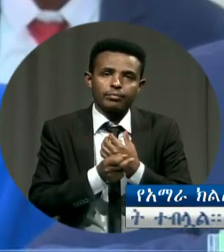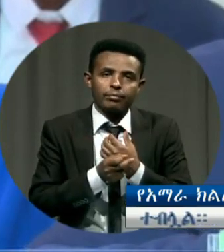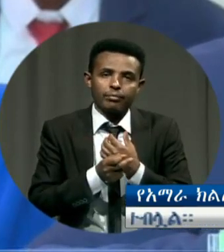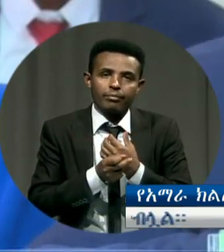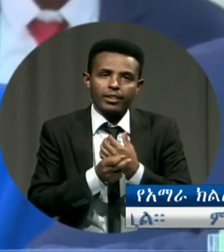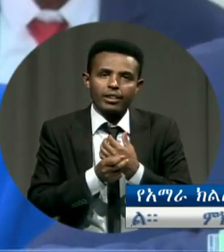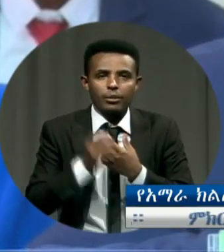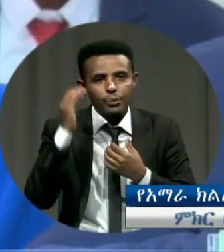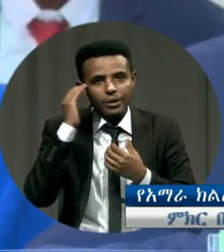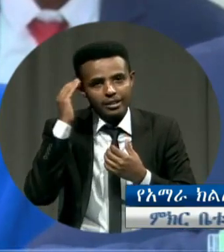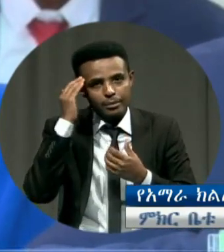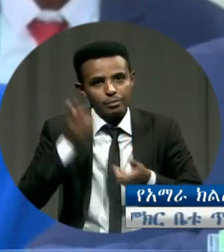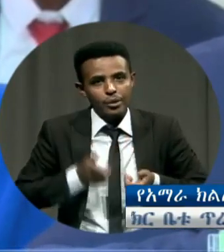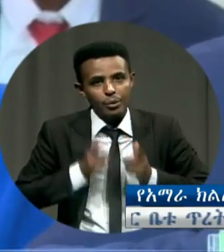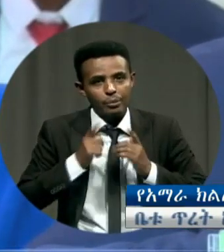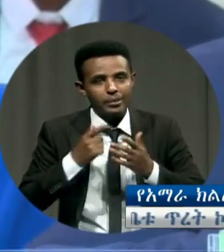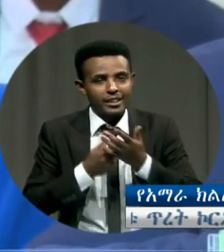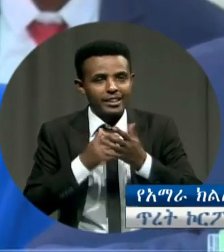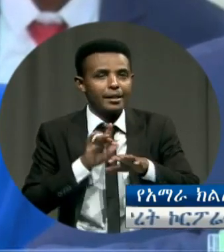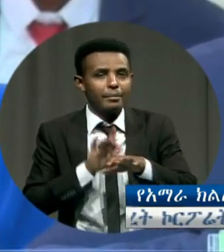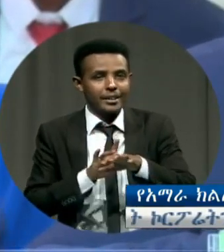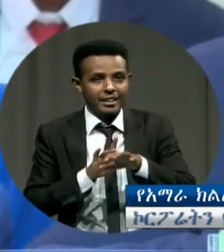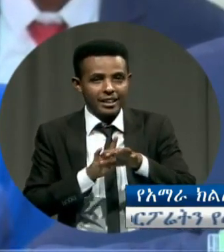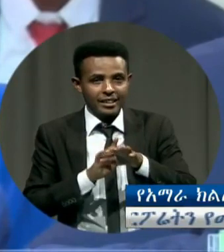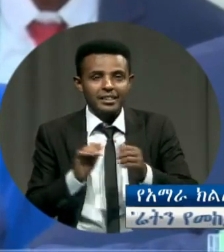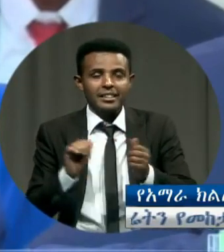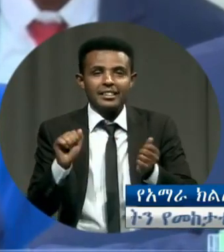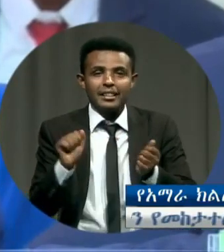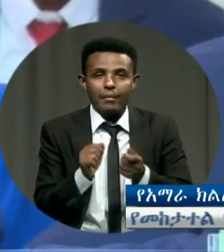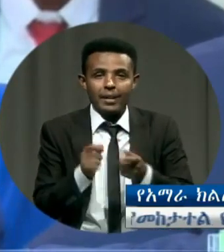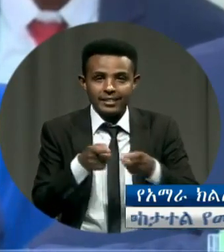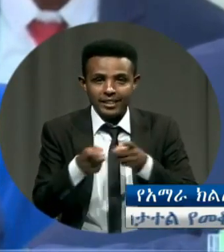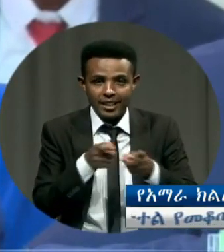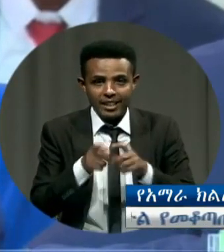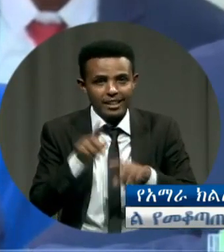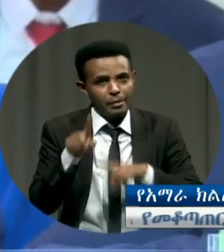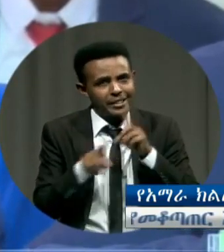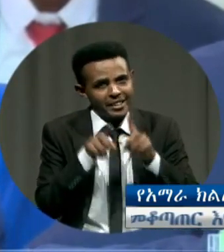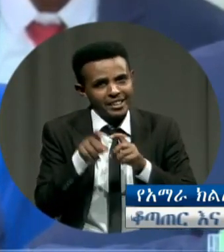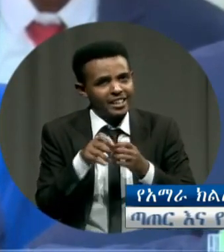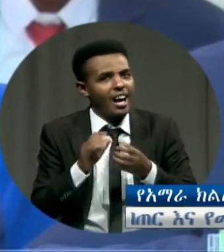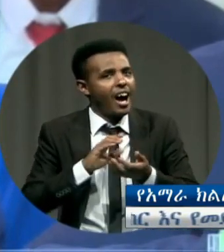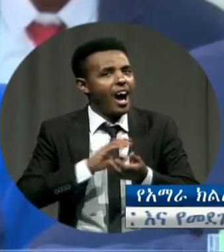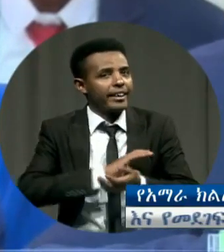እውቀት ቢኖረውም ይሄን ኮርፖሬት ለመንካት፣ ለማስተዳደር፣ ለመጠየቅ አቅም አልነበረው።